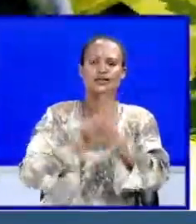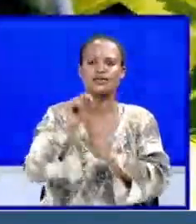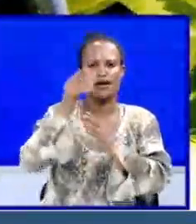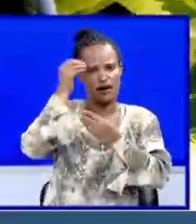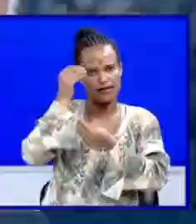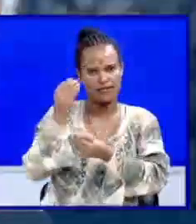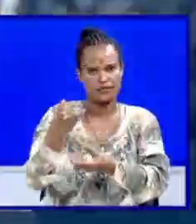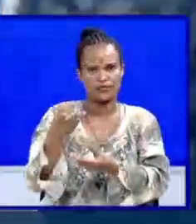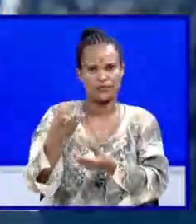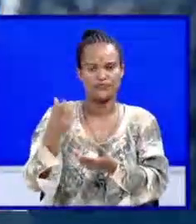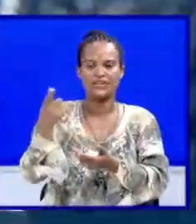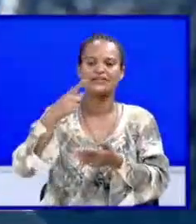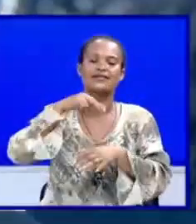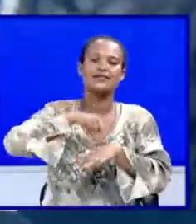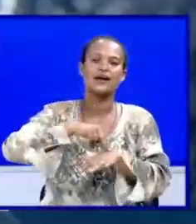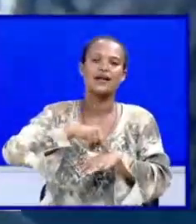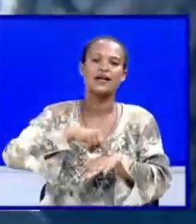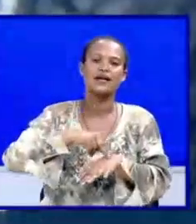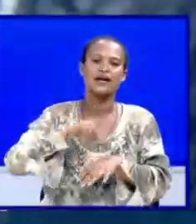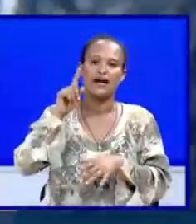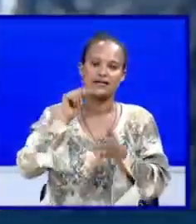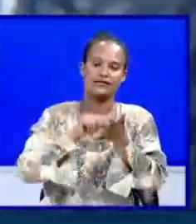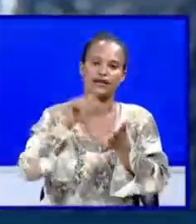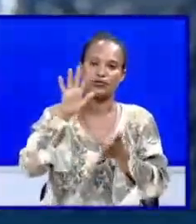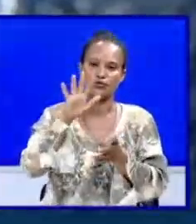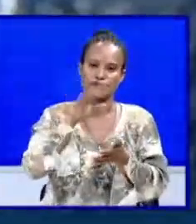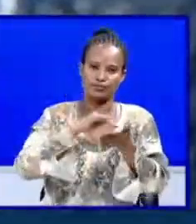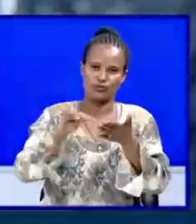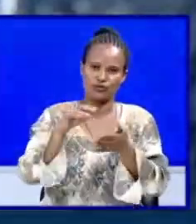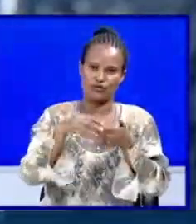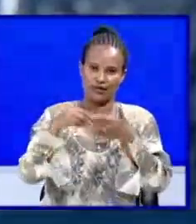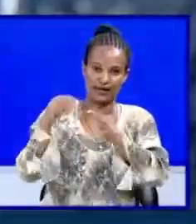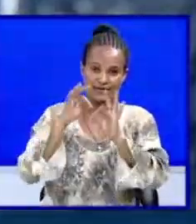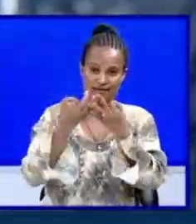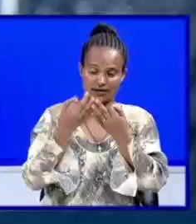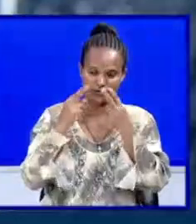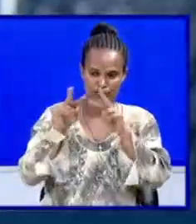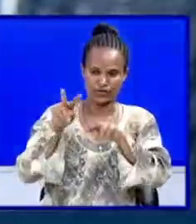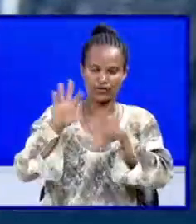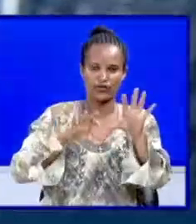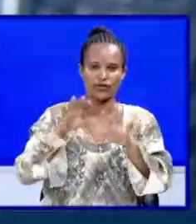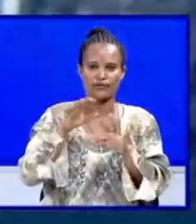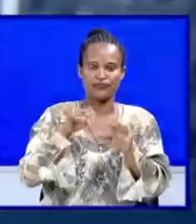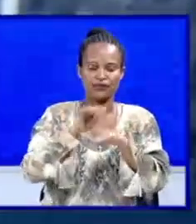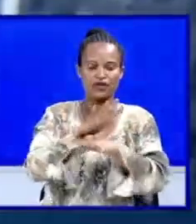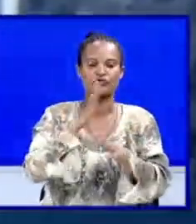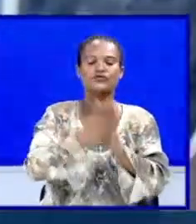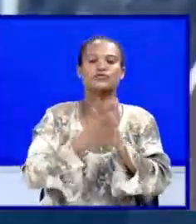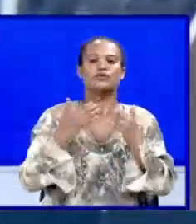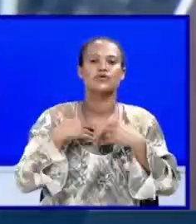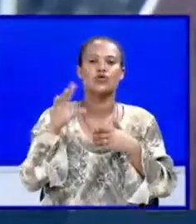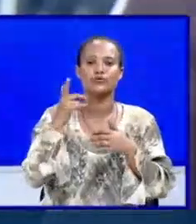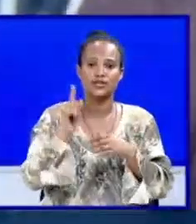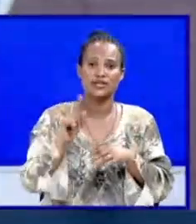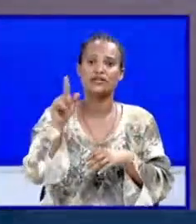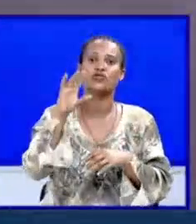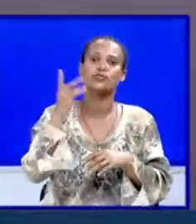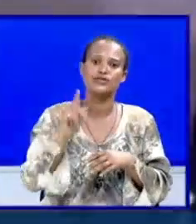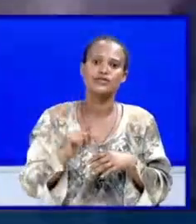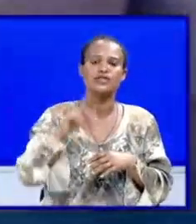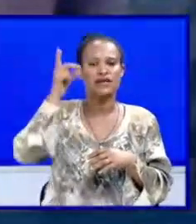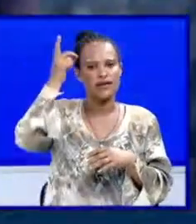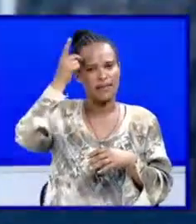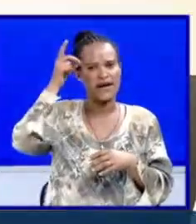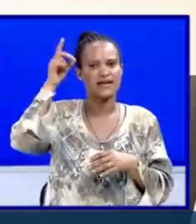ሓቢሩ። እቲ ትካል ኣብ ልዕሊ 1.5 ሚልዮን መራሕቲ ስድራ ትኹረት ገይሩ ተልእኹ ይፍጽም ከም ዘለውን ኮሚሽነር እቲ ኮሚሽን የማነ